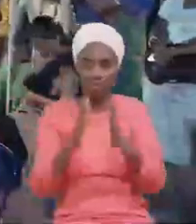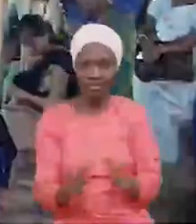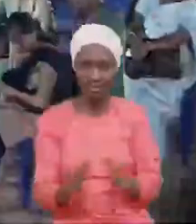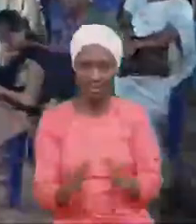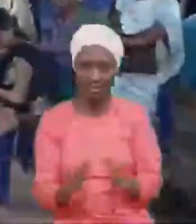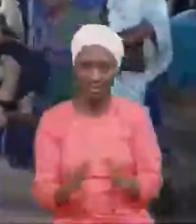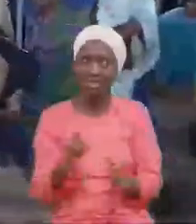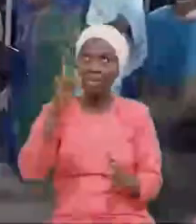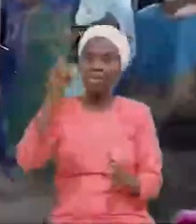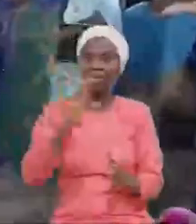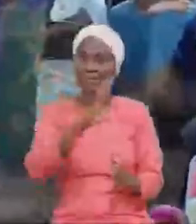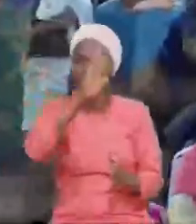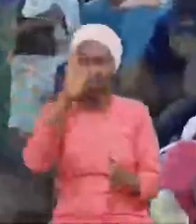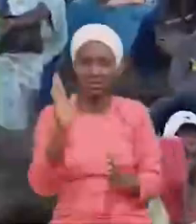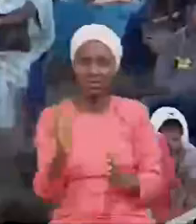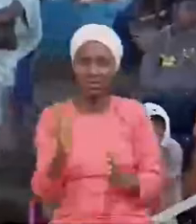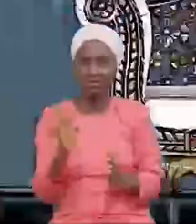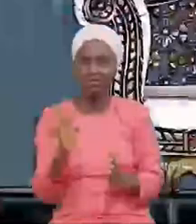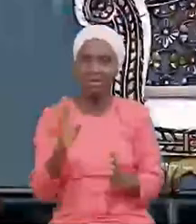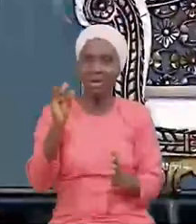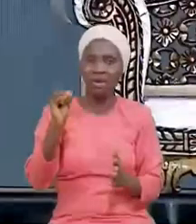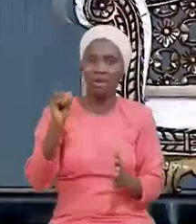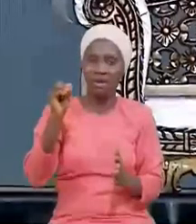n'est jamais, jamais désuet.